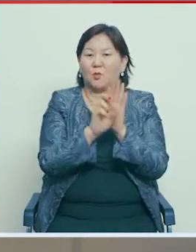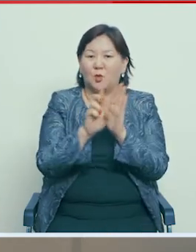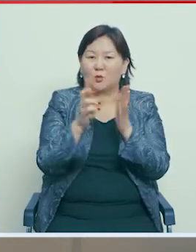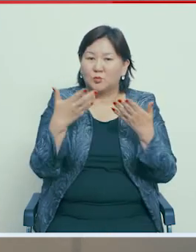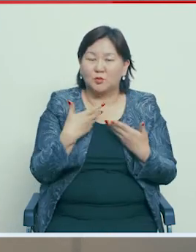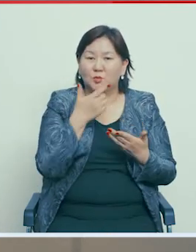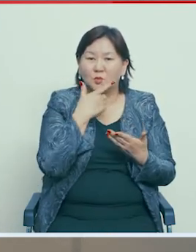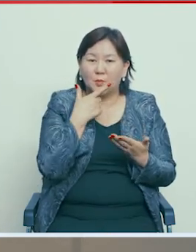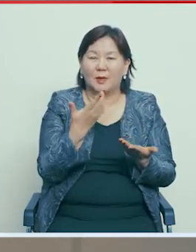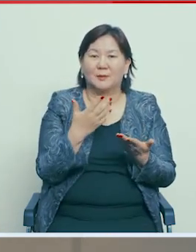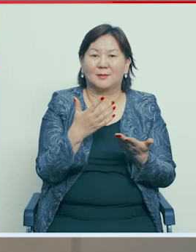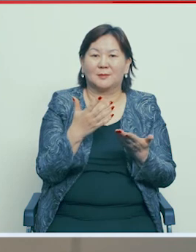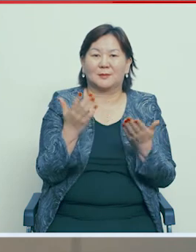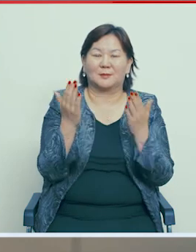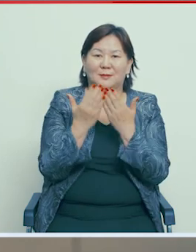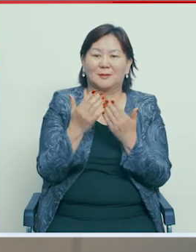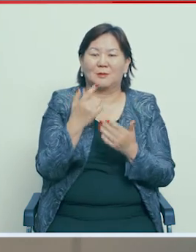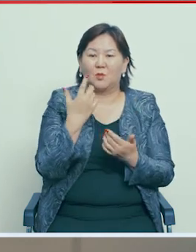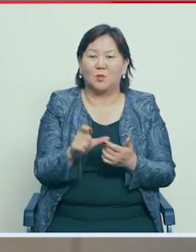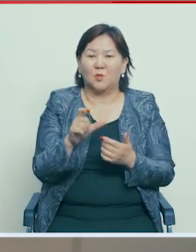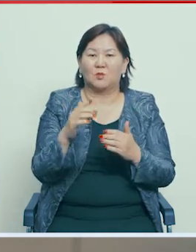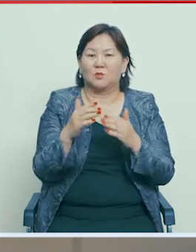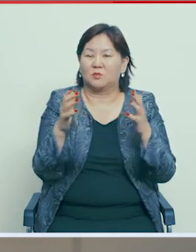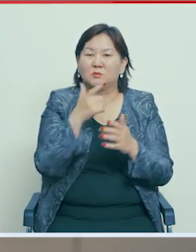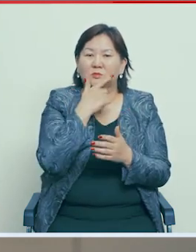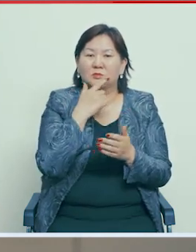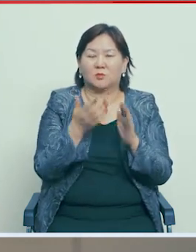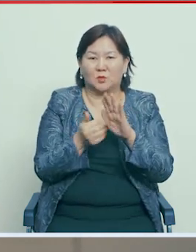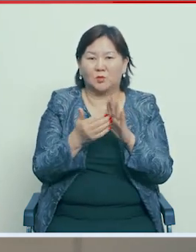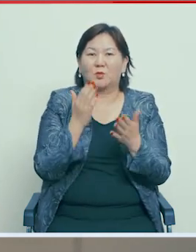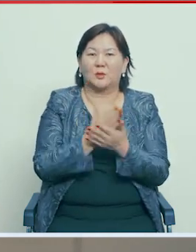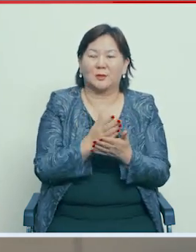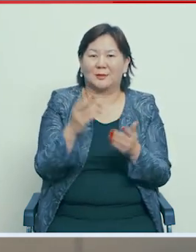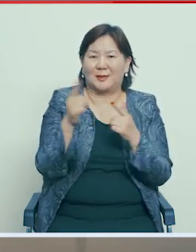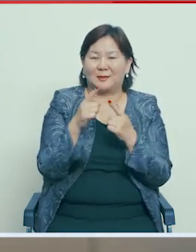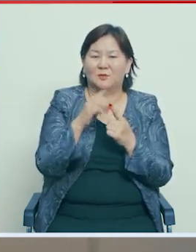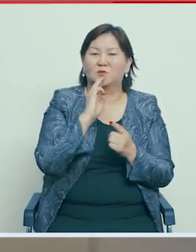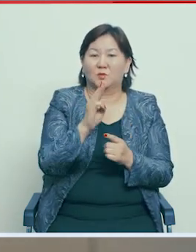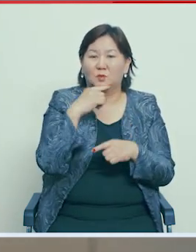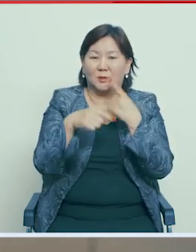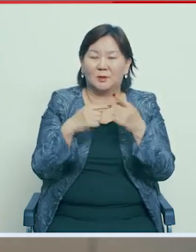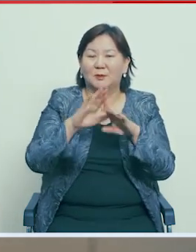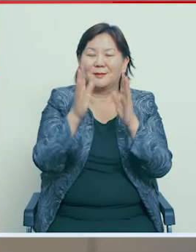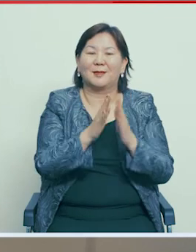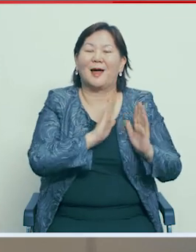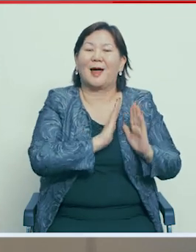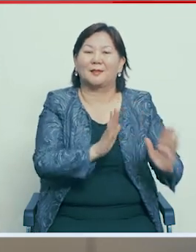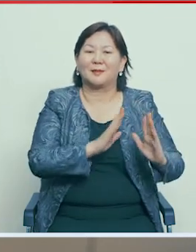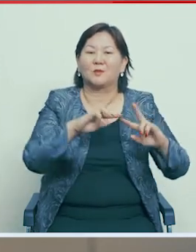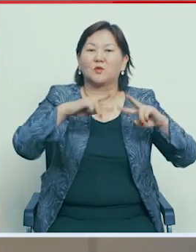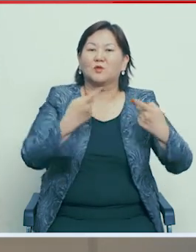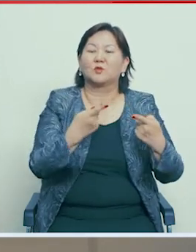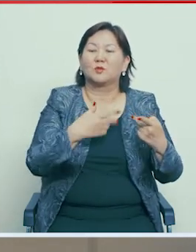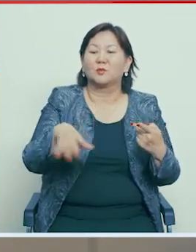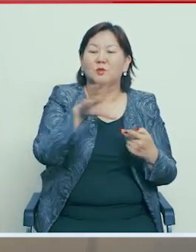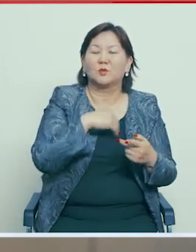тий. Яг үүндээ бол хаалтан дотор хүн гэж үзэхгүй байна. Яг үүндээ хатуухан бөгөөж шулуухан хэлэхэд. Тэгэхээр энэ хандлагыг өөрчлөхийн тулд бид